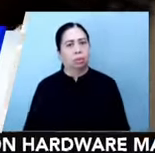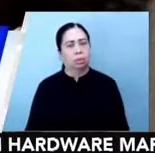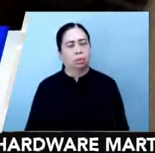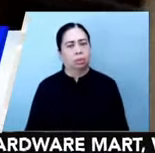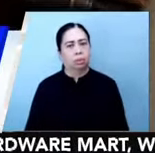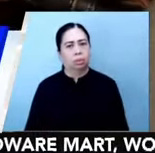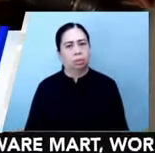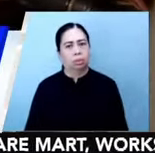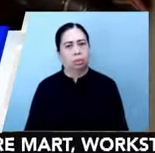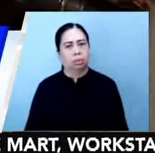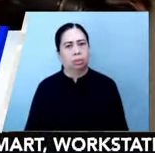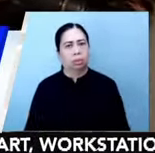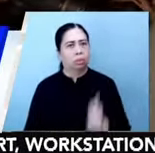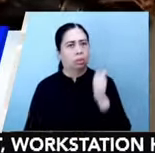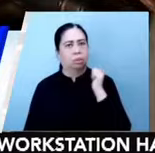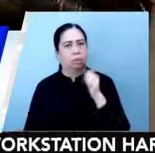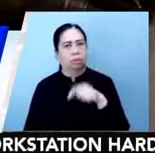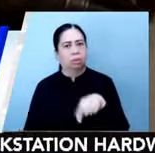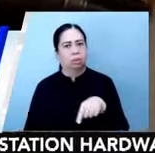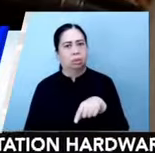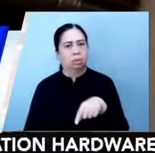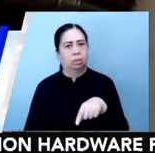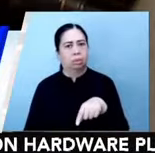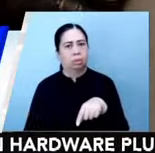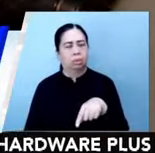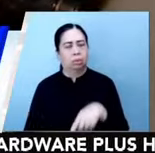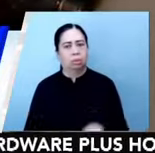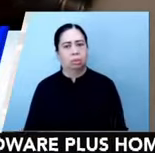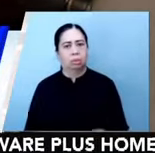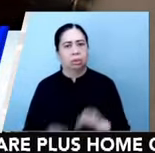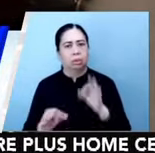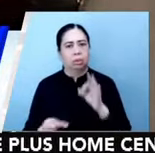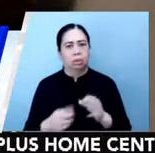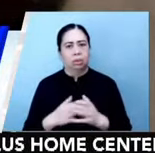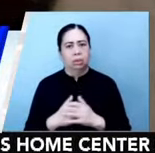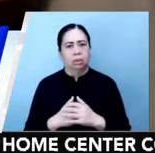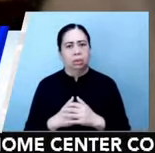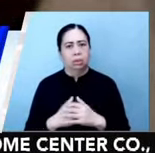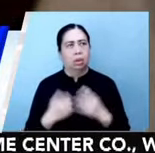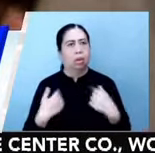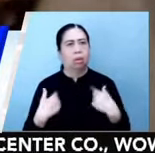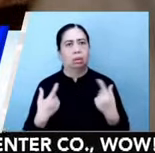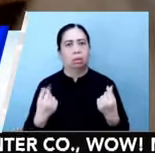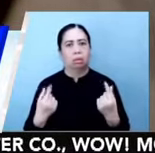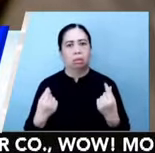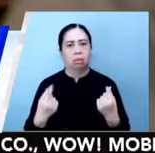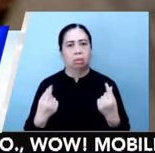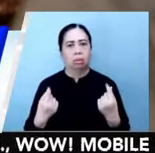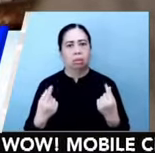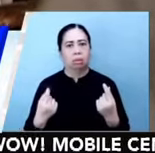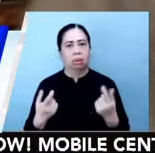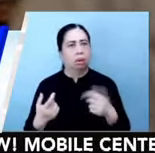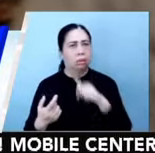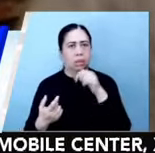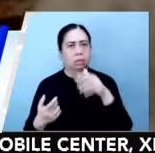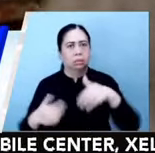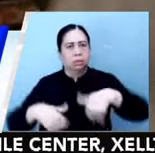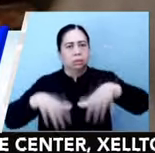talaga pwedeng umalo dito kung walang, anong gagawin mo? Hindi aalis yung pusa na